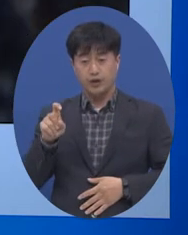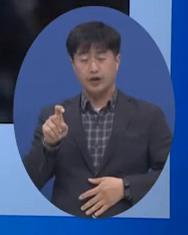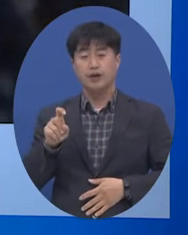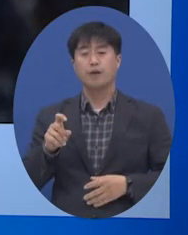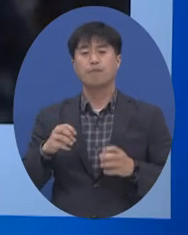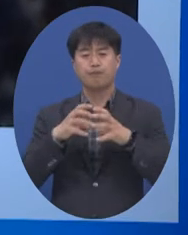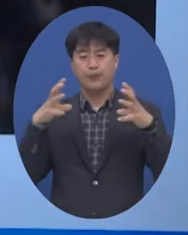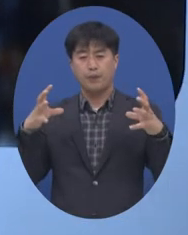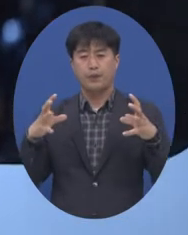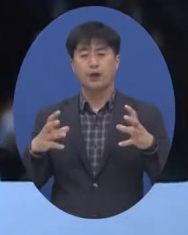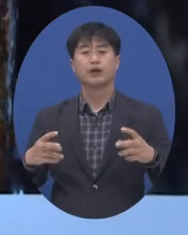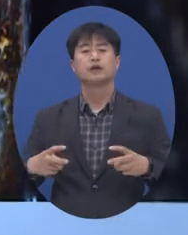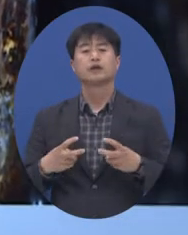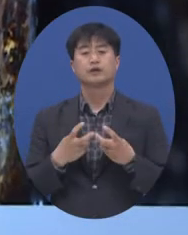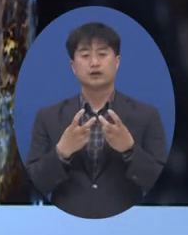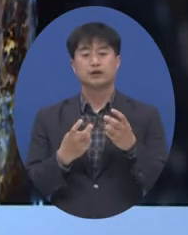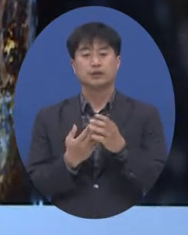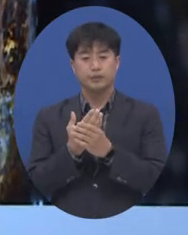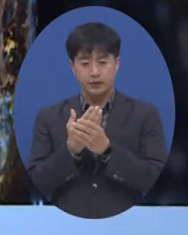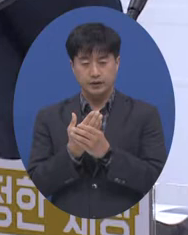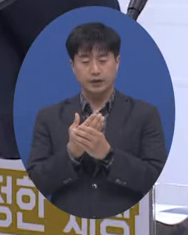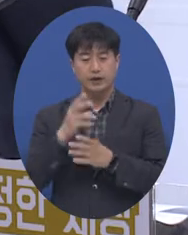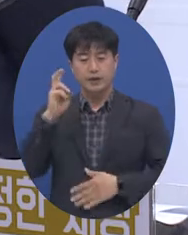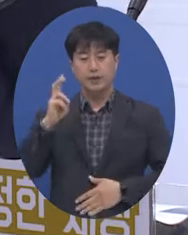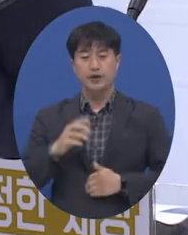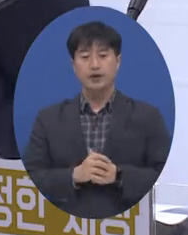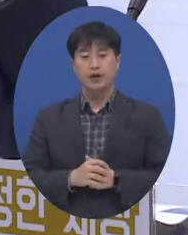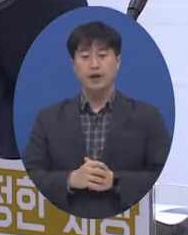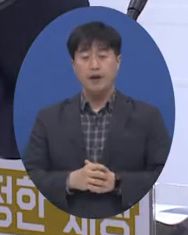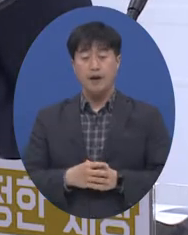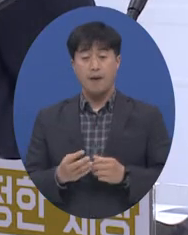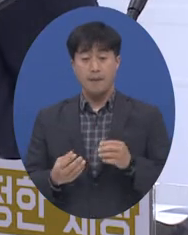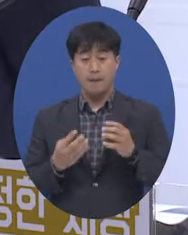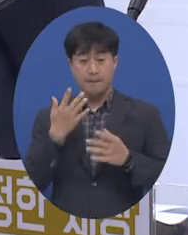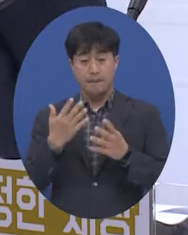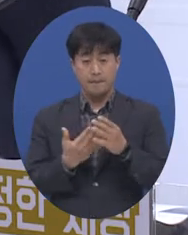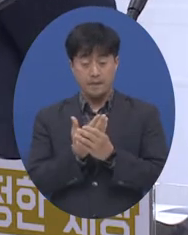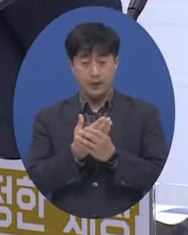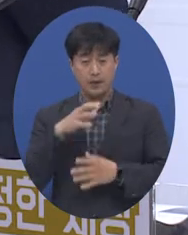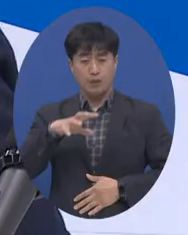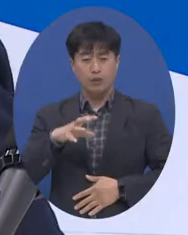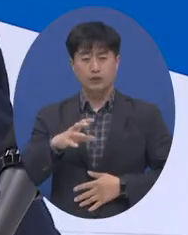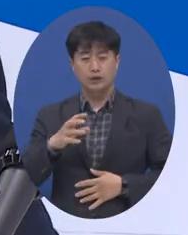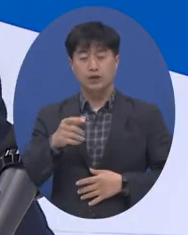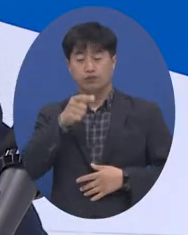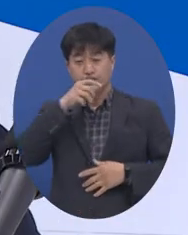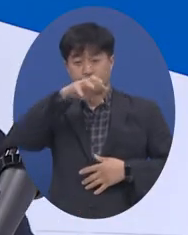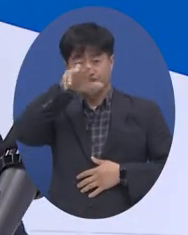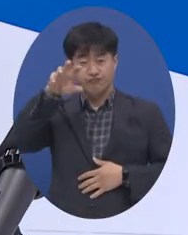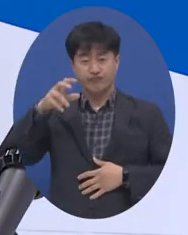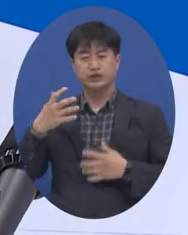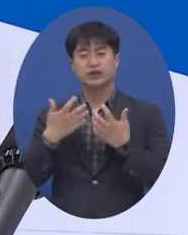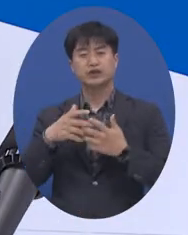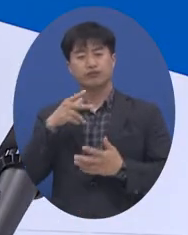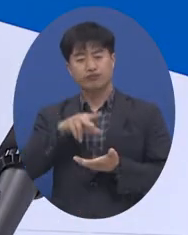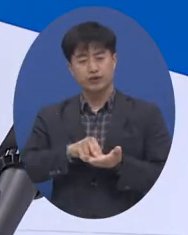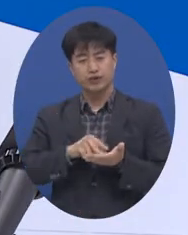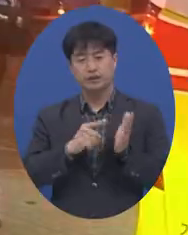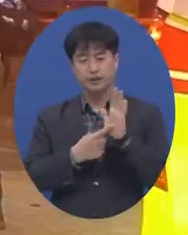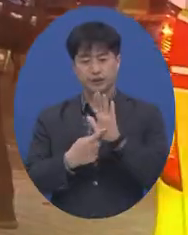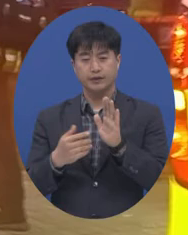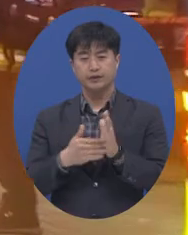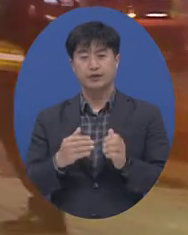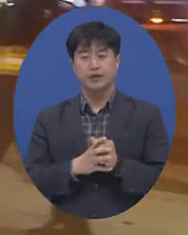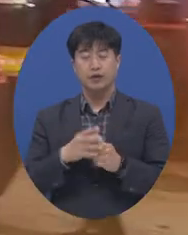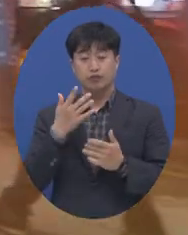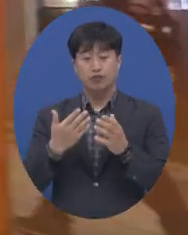먼지제거제 폭발이 사고로 이어진 것으로 추정되고 발화 지점에 스프링클러 설비 문제가 있었다고 밝혔습니다. 특히